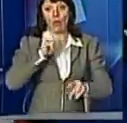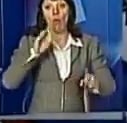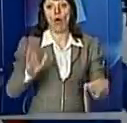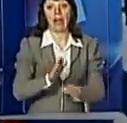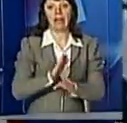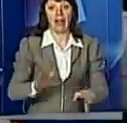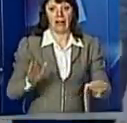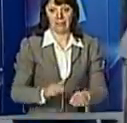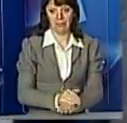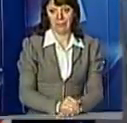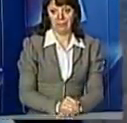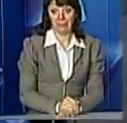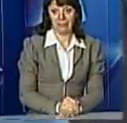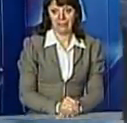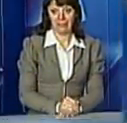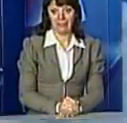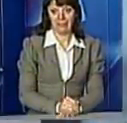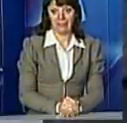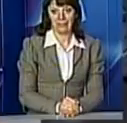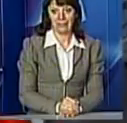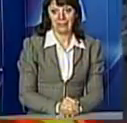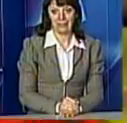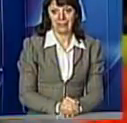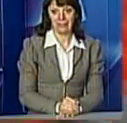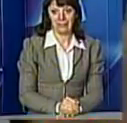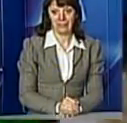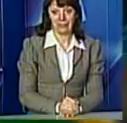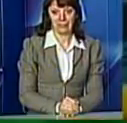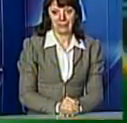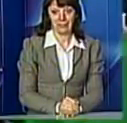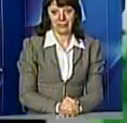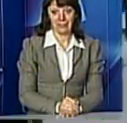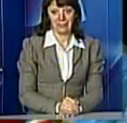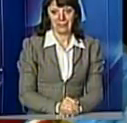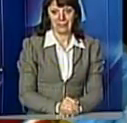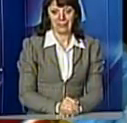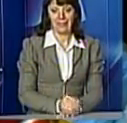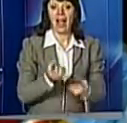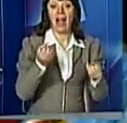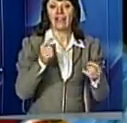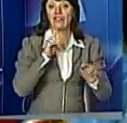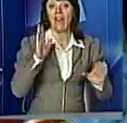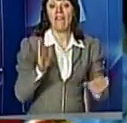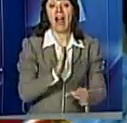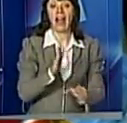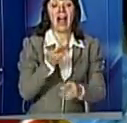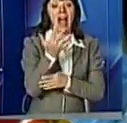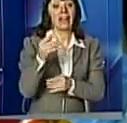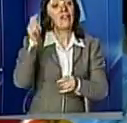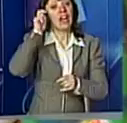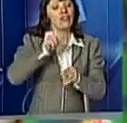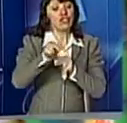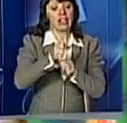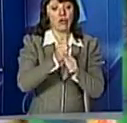наводки холодно вки стіть до хати буде ти А ще в гаю вчили робити ляльку